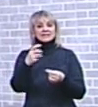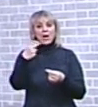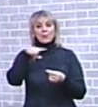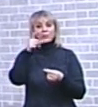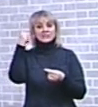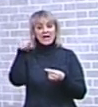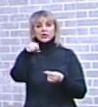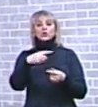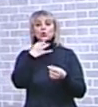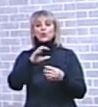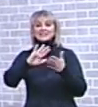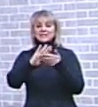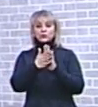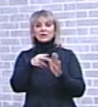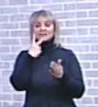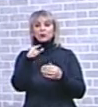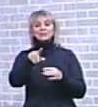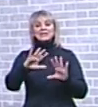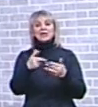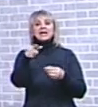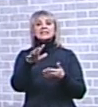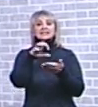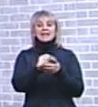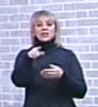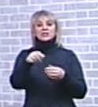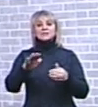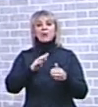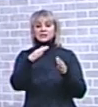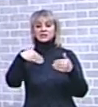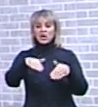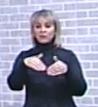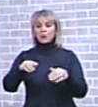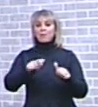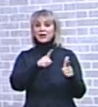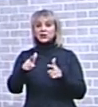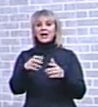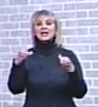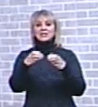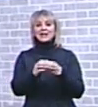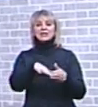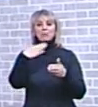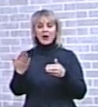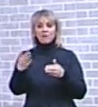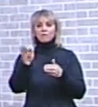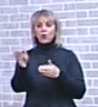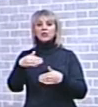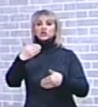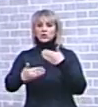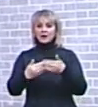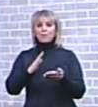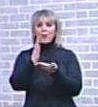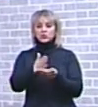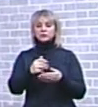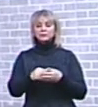выход из любой ситуации смотрим случай на занятиях по строевой подготовке. Отряд на праву, шагом